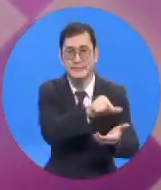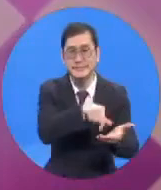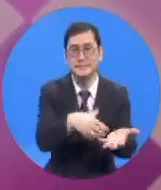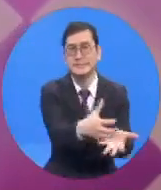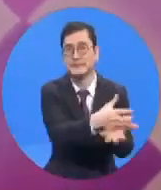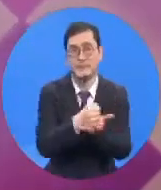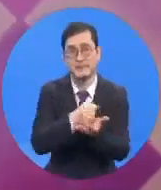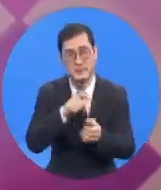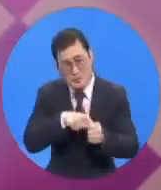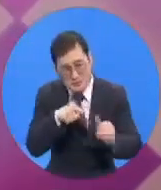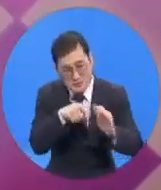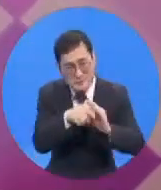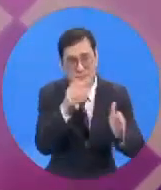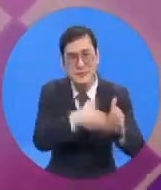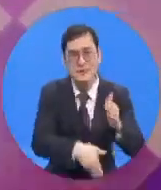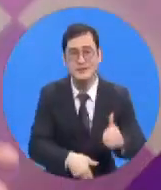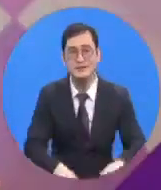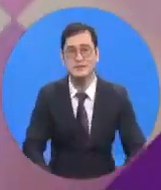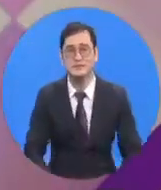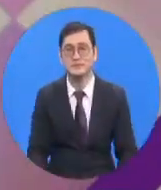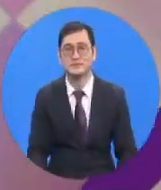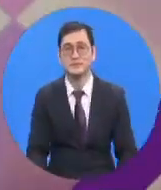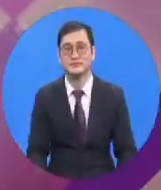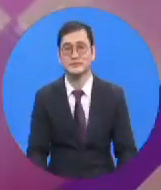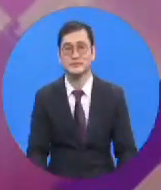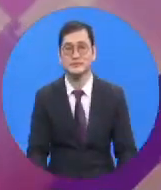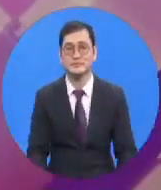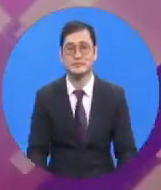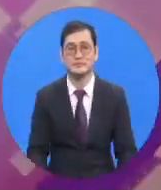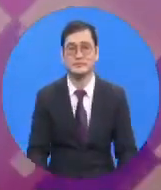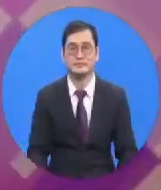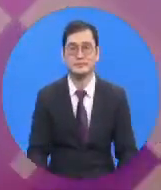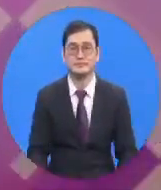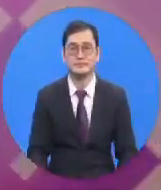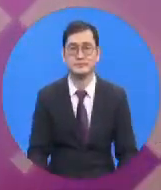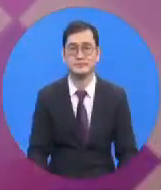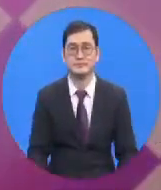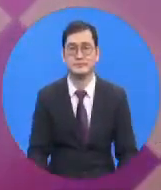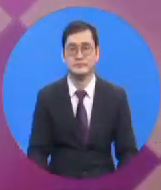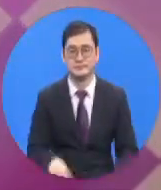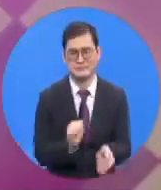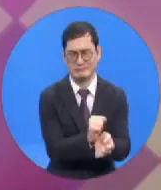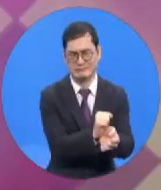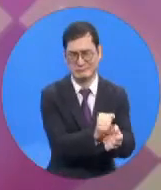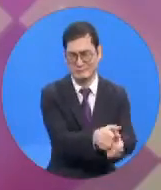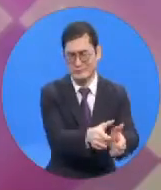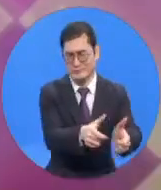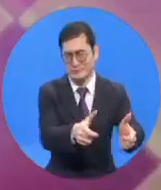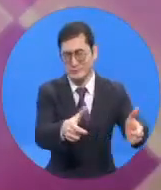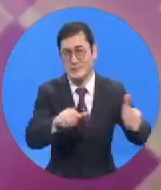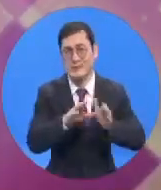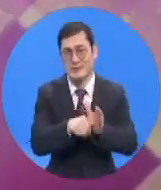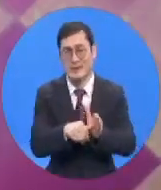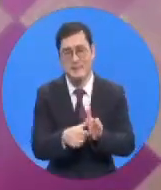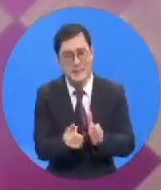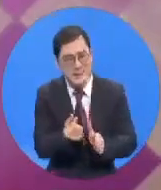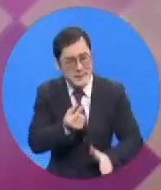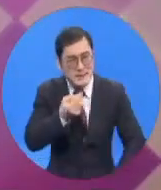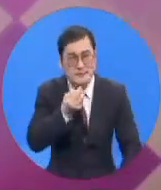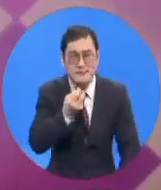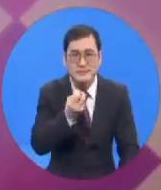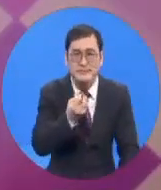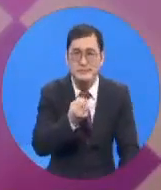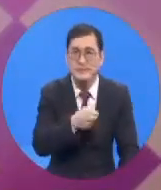네. 조금 전에 얘기했지만 물론 굉장히 긴급한 방역 상황에서 모든 조치를 다 취해야겠지만 과연 역학조사